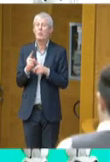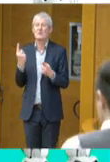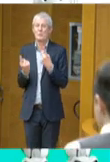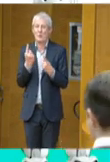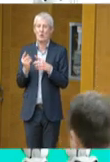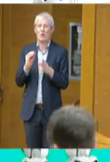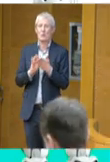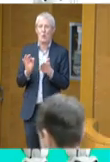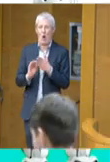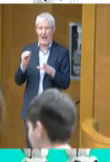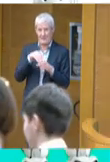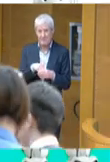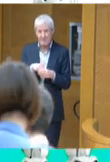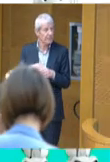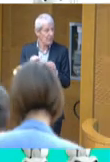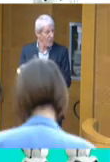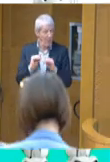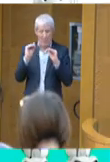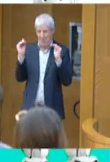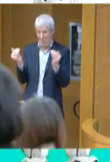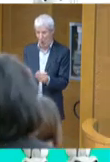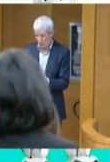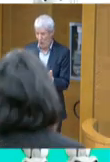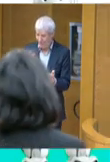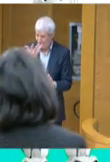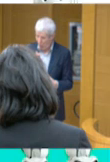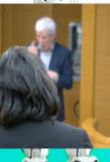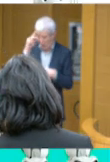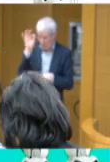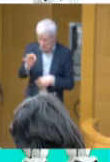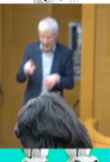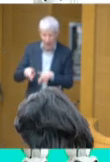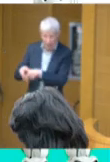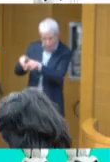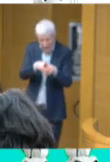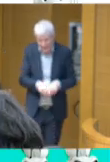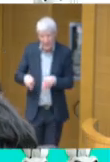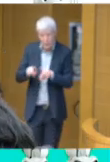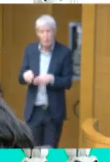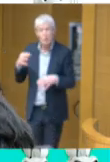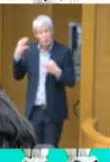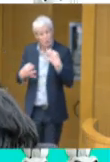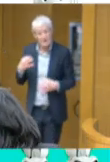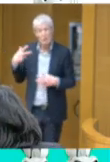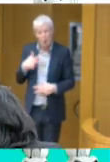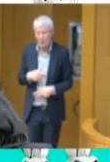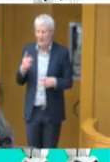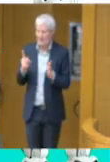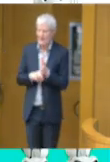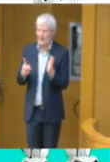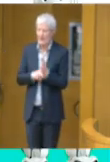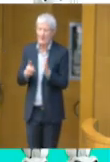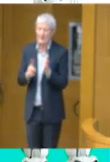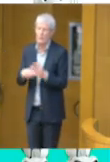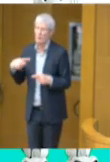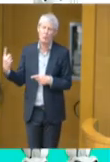scolastica. In un mondo che aspira all'uguaglianza e alla giustizia sociale, è imperativo che tutti abbiano pari accesso